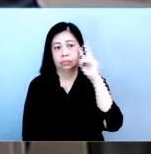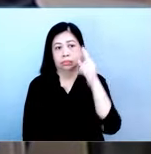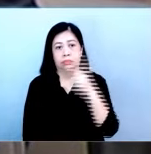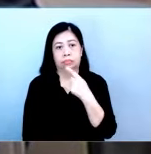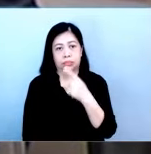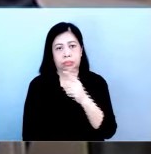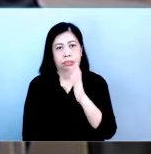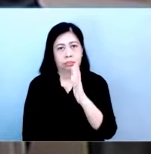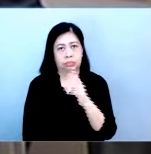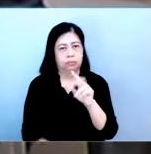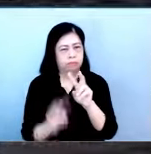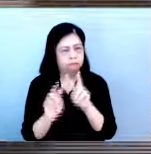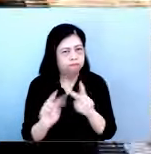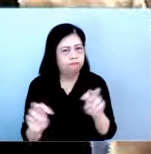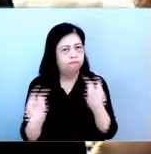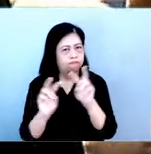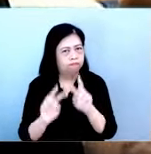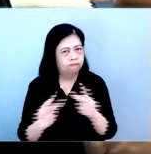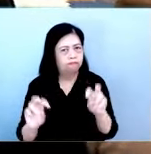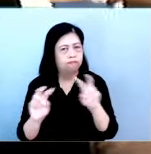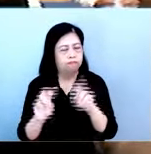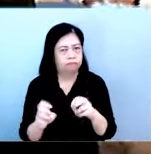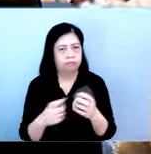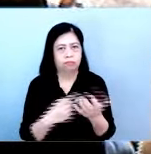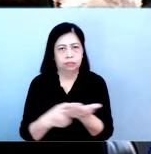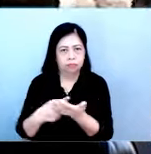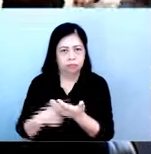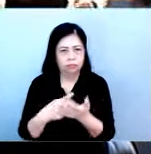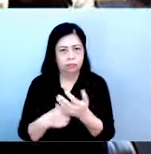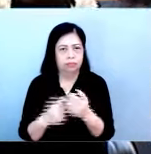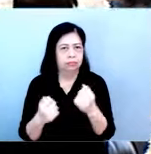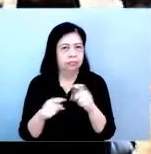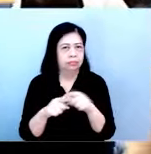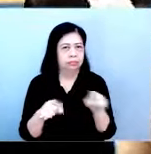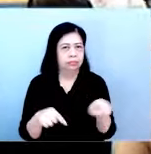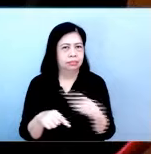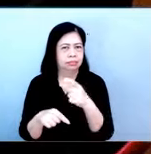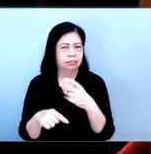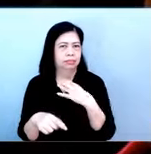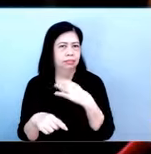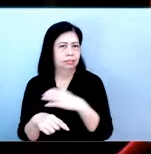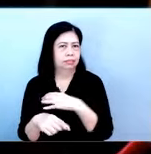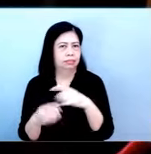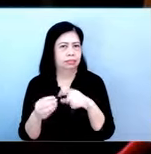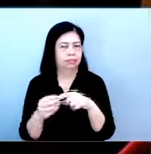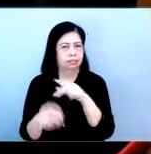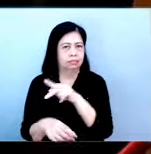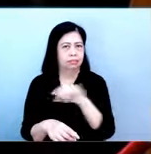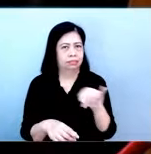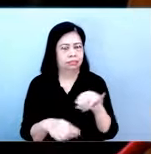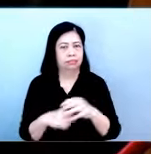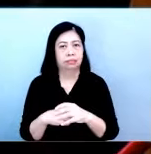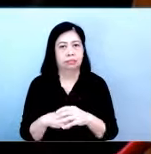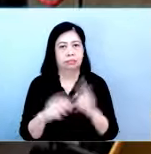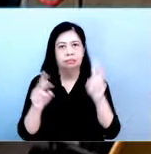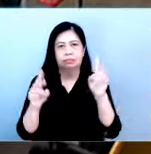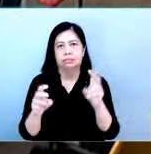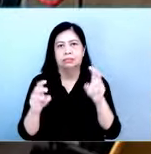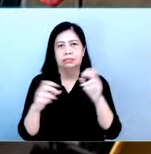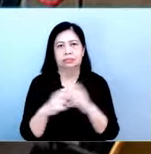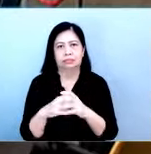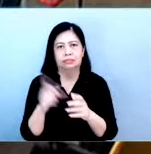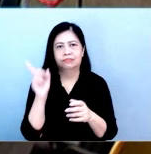magiging mabusisi ang mga pagdinig. Hindi rin niya naiwasang magpasaring sa Kamara kaugnay sa People's Initiative na tinawag niyang